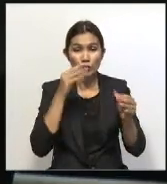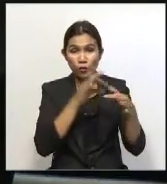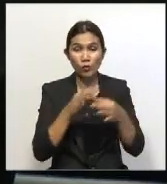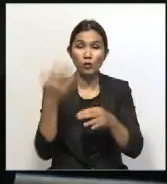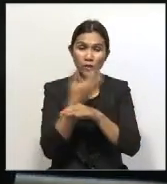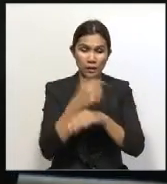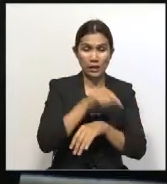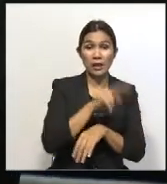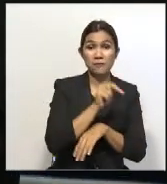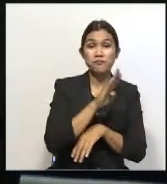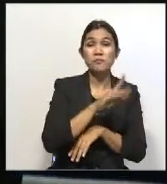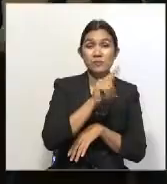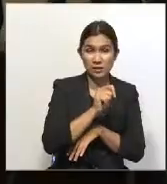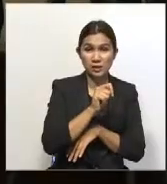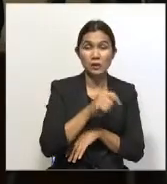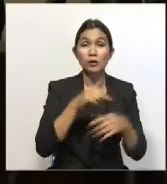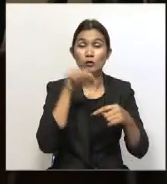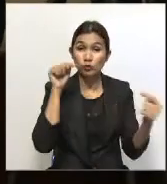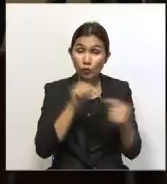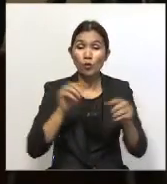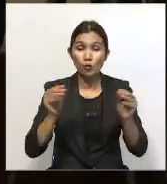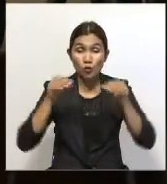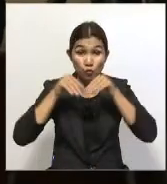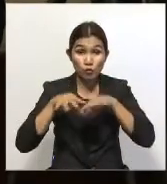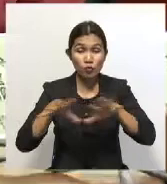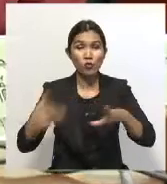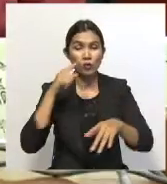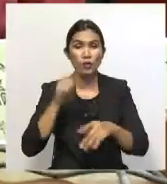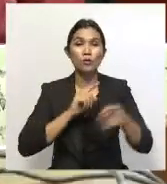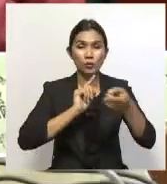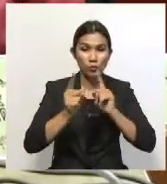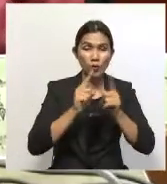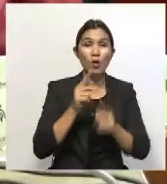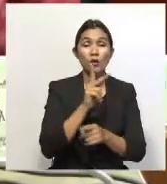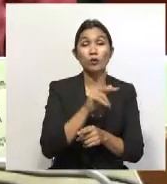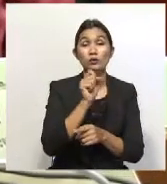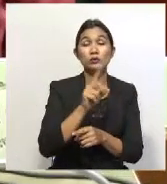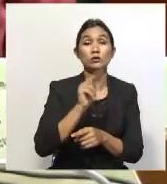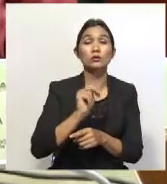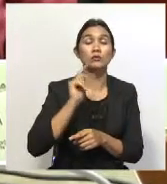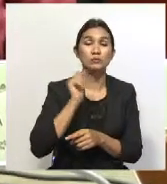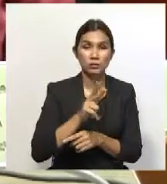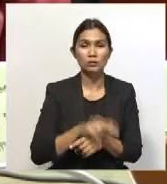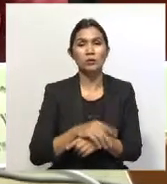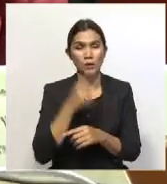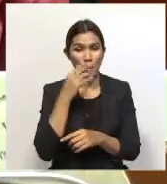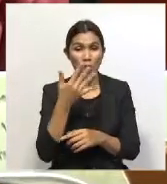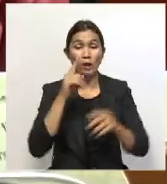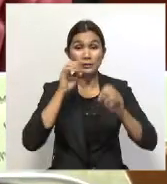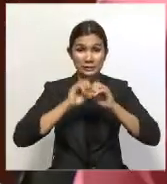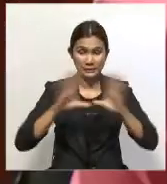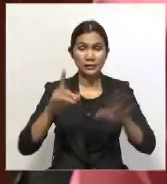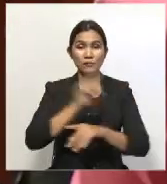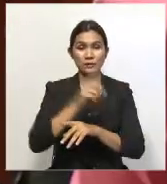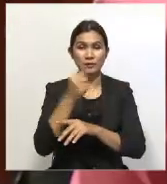ากสถานีโทรทัศน์ NBT ซึ่งก่อนออกอากาศค่ะก็จะนำแนวทางไปหารือกับทางกสทช.โดยคาดว่าจะมีความชัดเจน